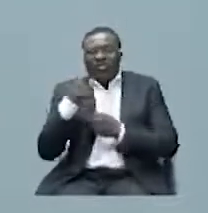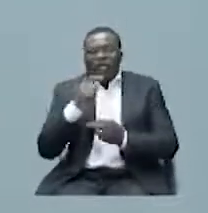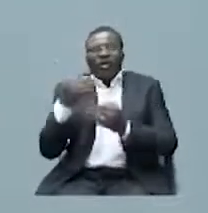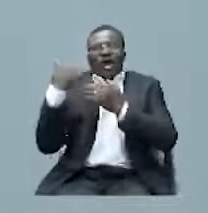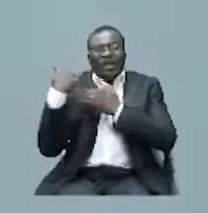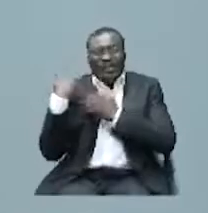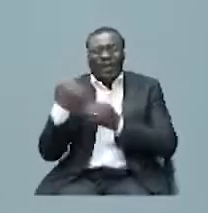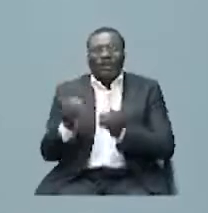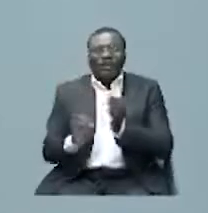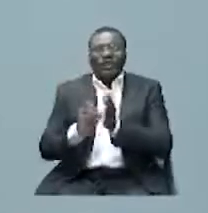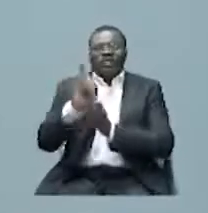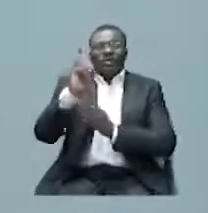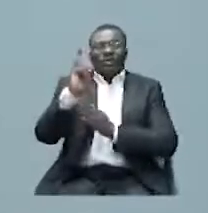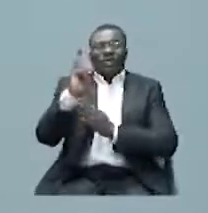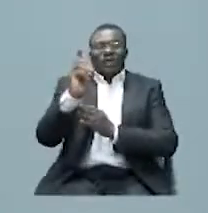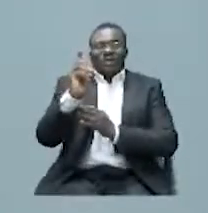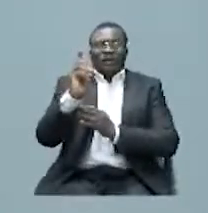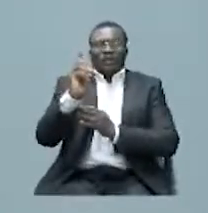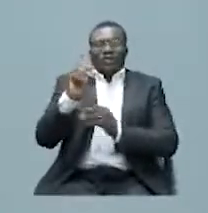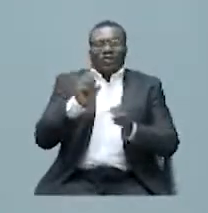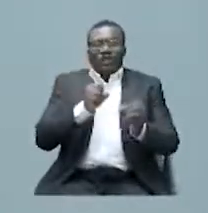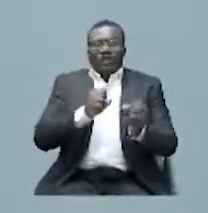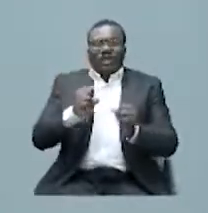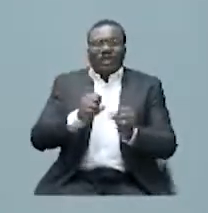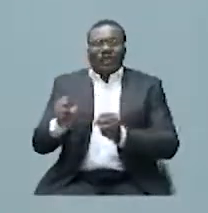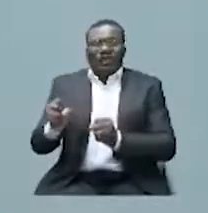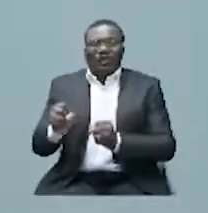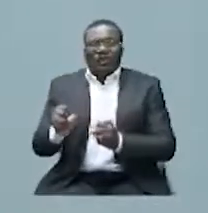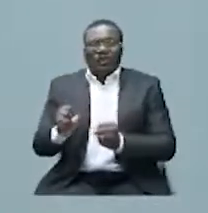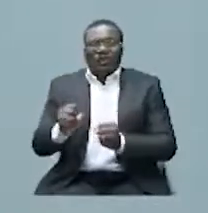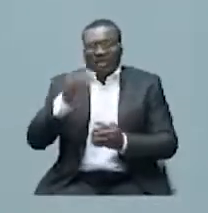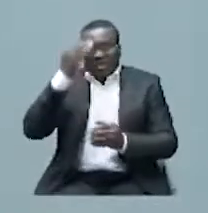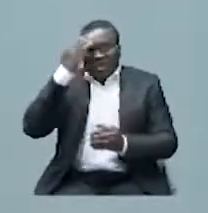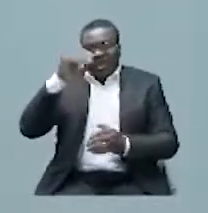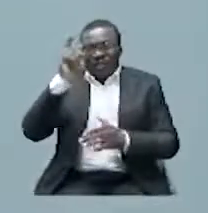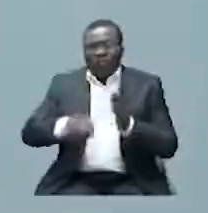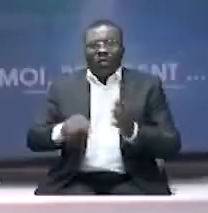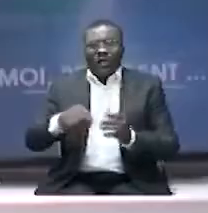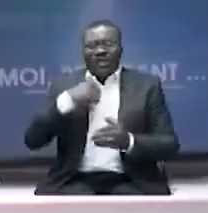charge de développer le secteur sachent de quoi il s'agit.